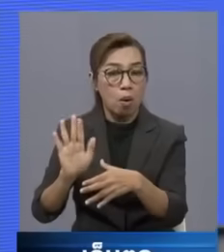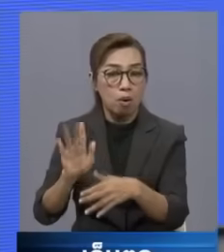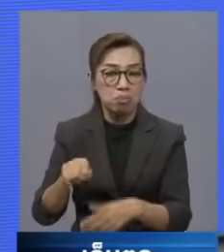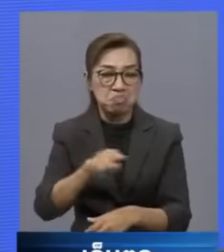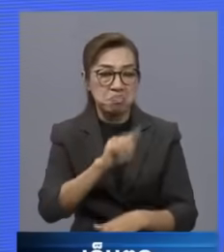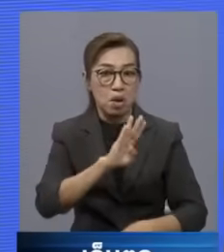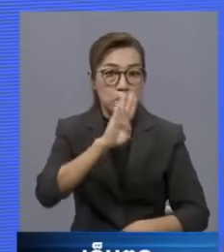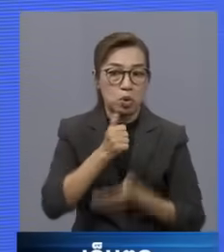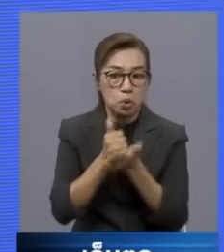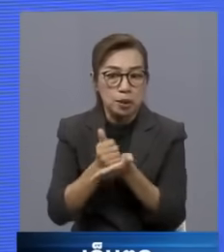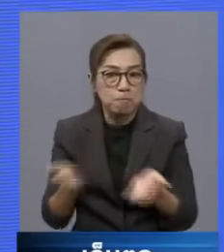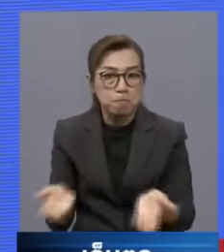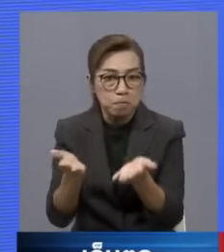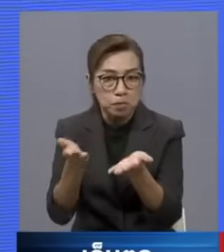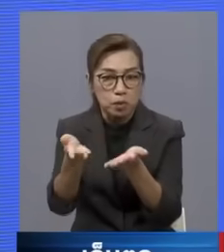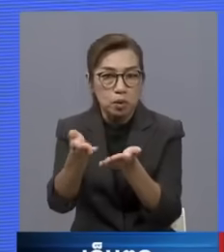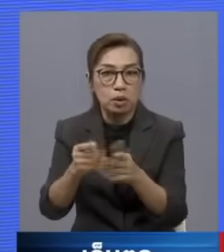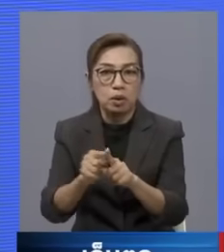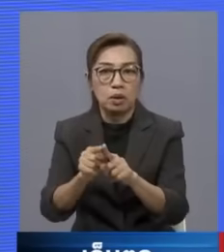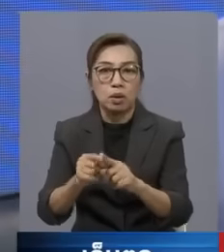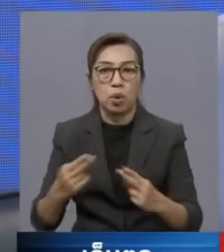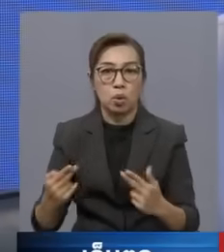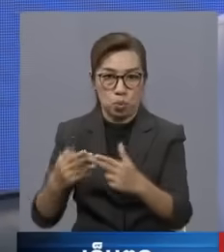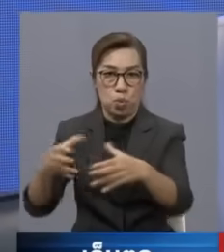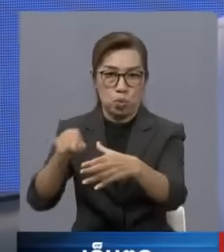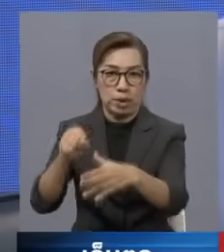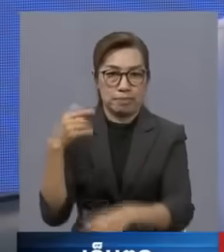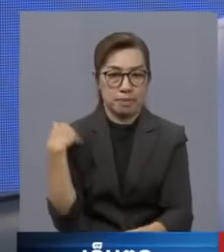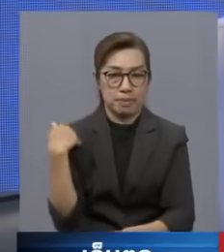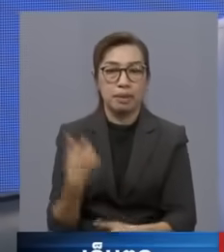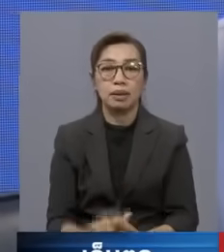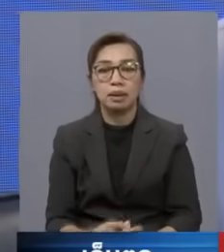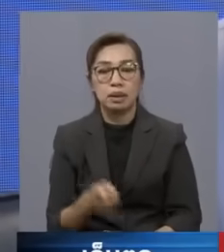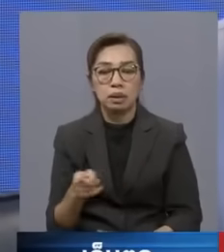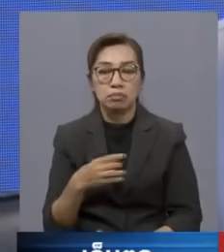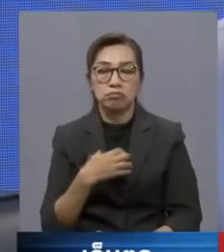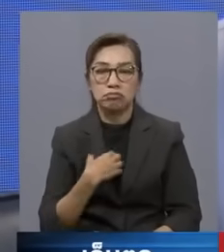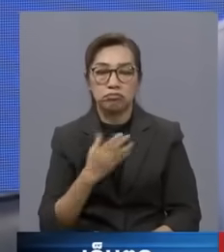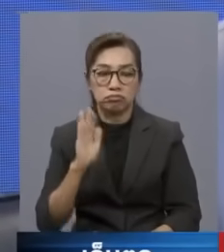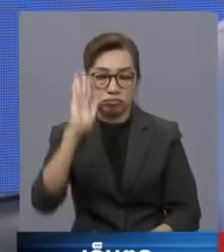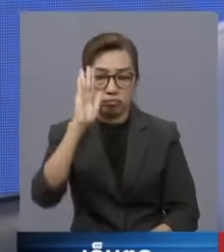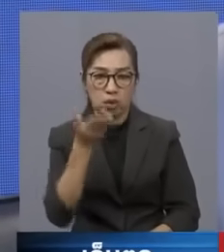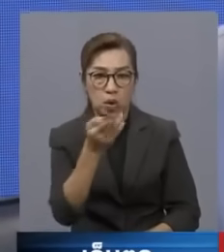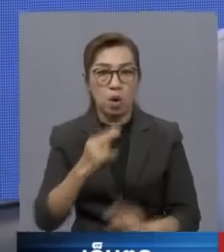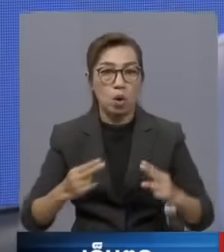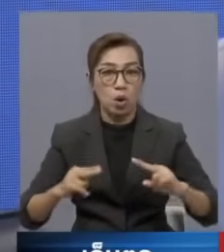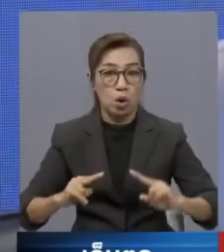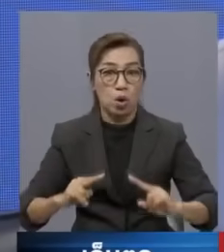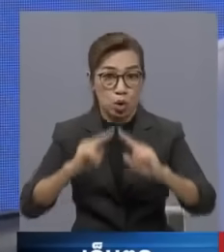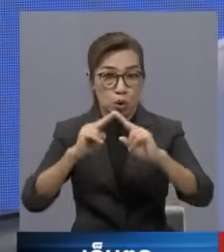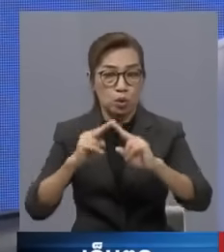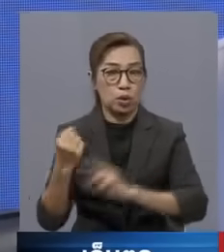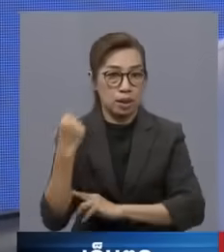สปอนเซอร์ใหญ่ที่คอยดูแลกระทรวงพรรครวมไทยสร้างชาติอยู่ด้วยยื่นความจำนงขอไปคือพลังงานกับ DS